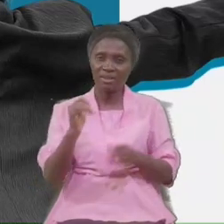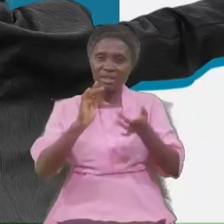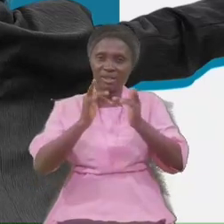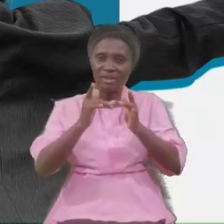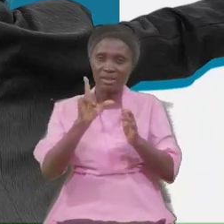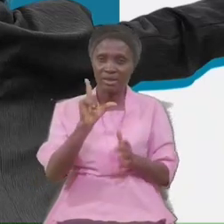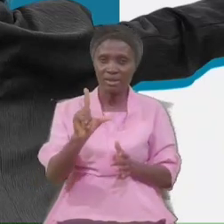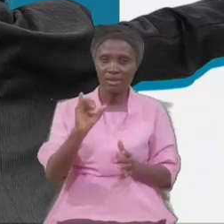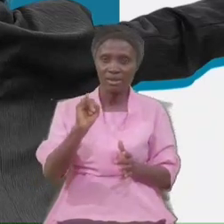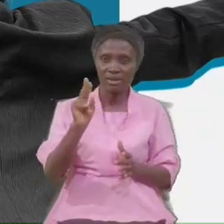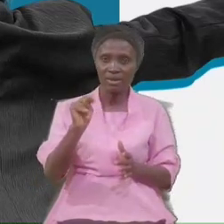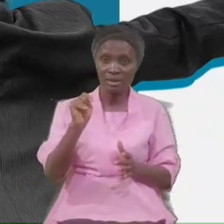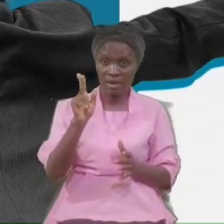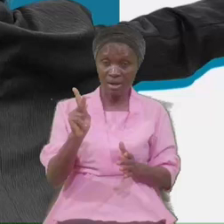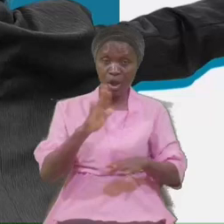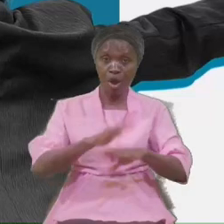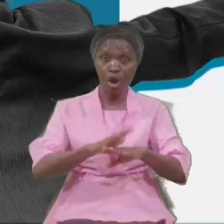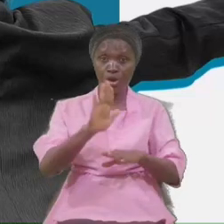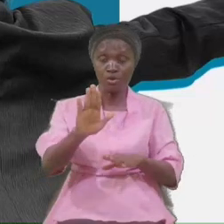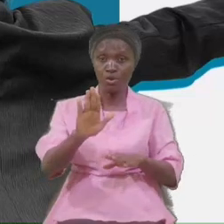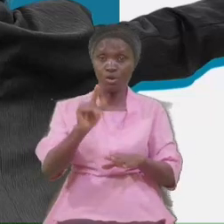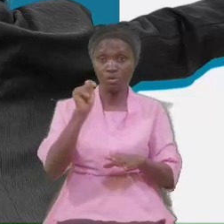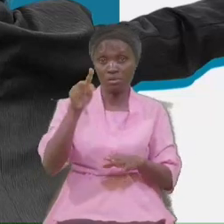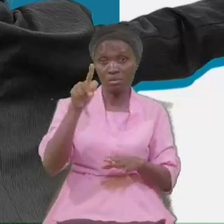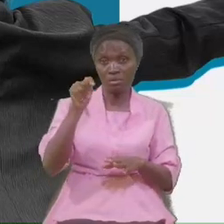là-bas sur l'écran.